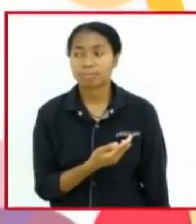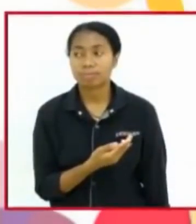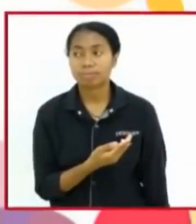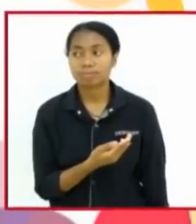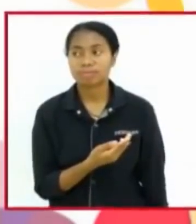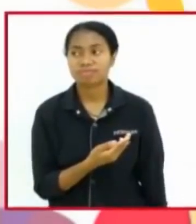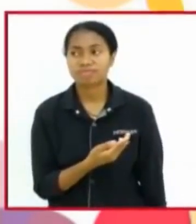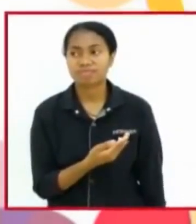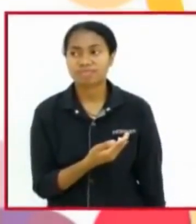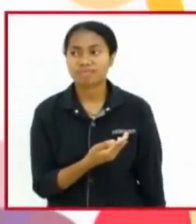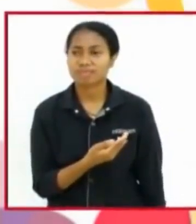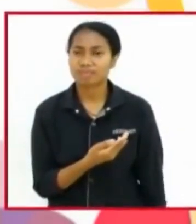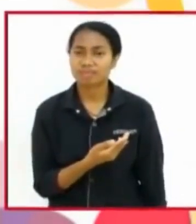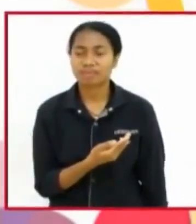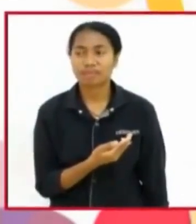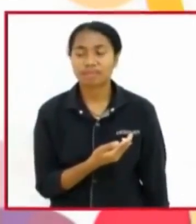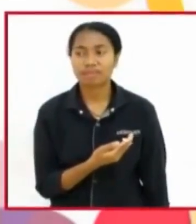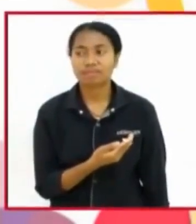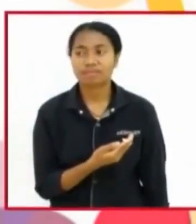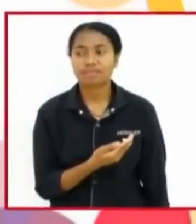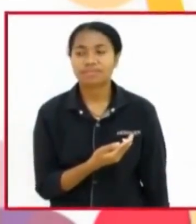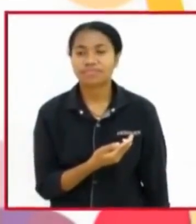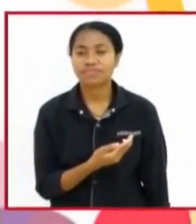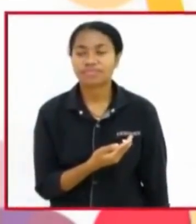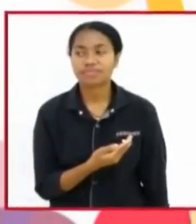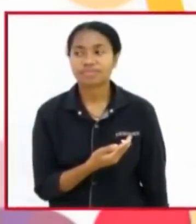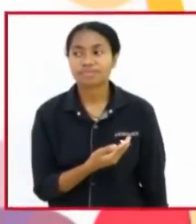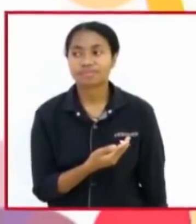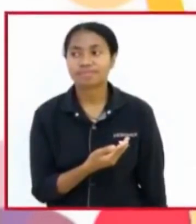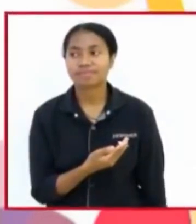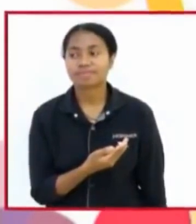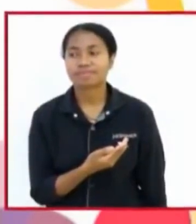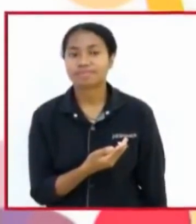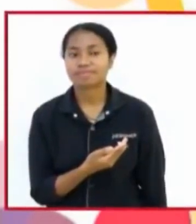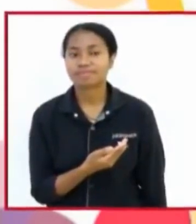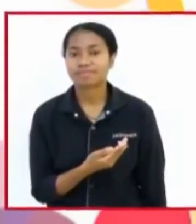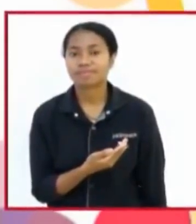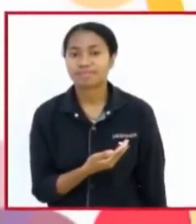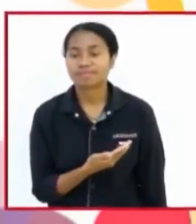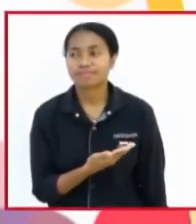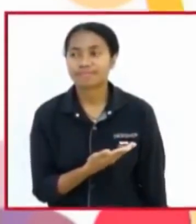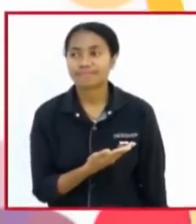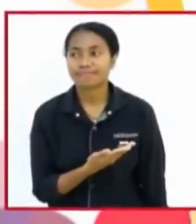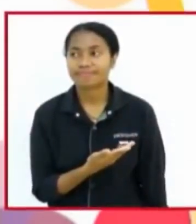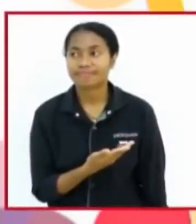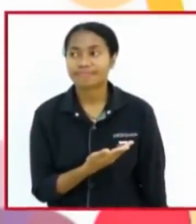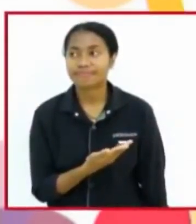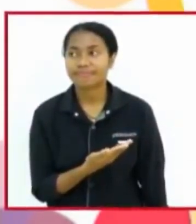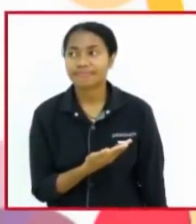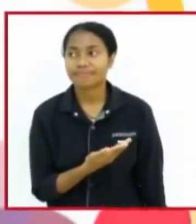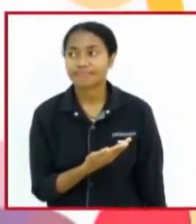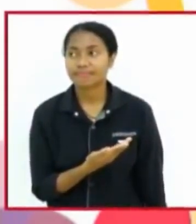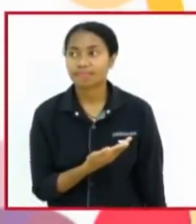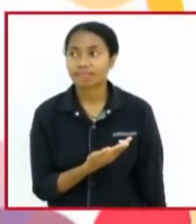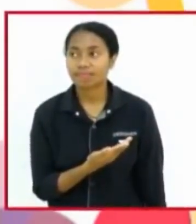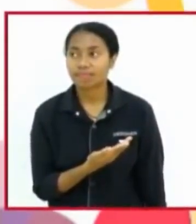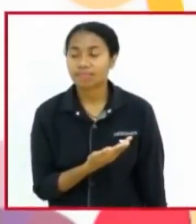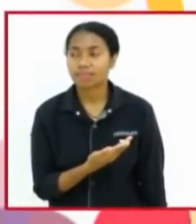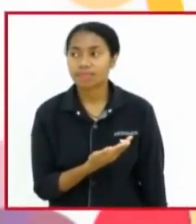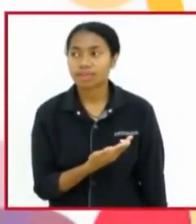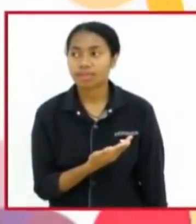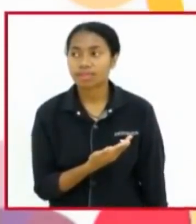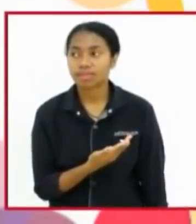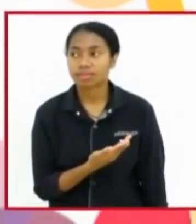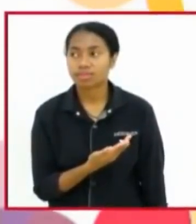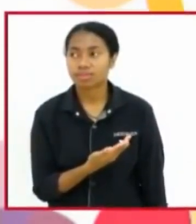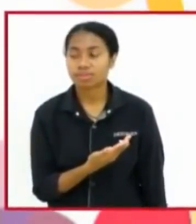penyerangan terus dilakukan sampai tentara Israel menguasai seluruh daerah barat Sungai Yordania yang dulu dikuasai kerajaan raja Husein dan